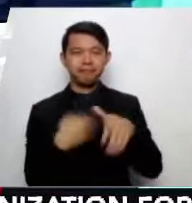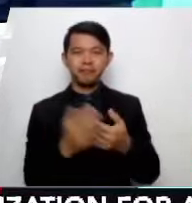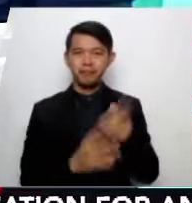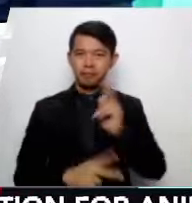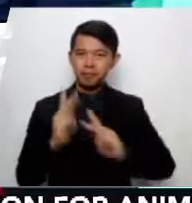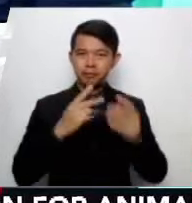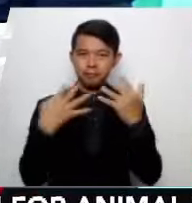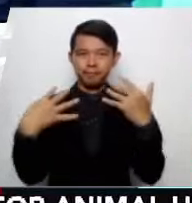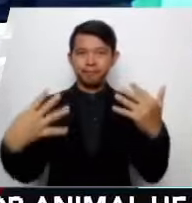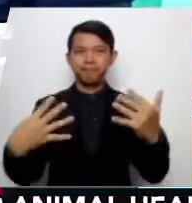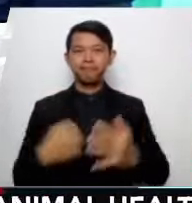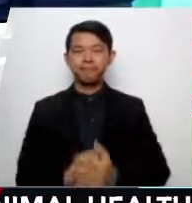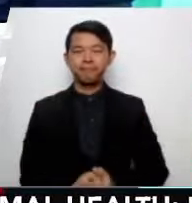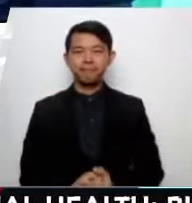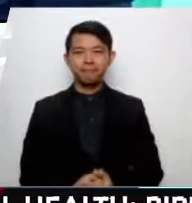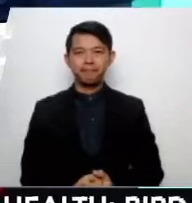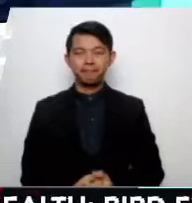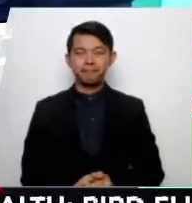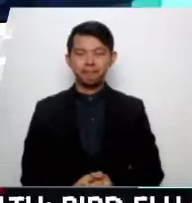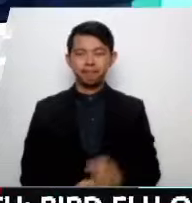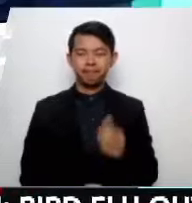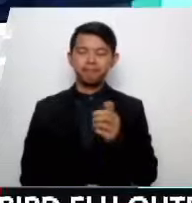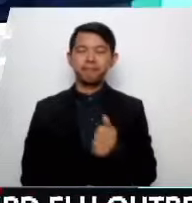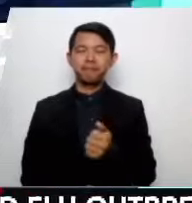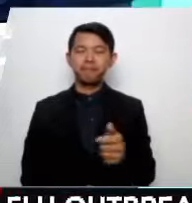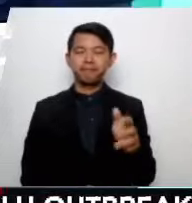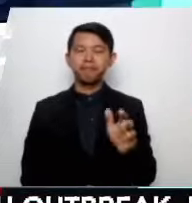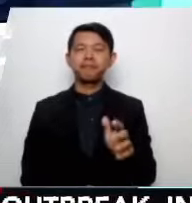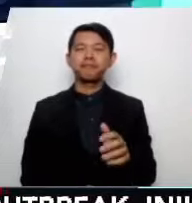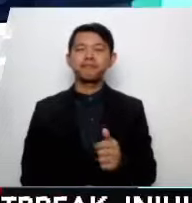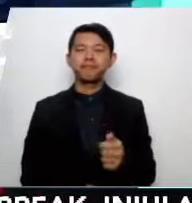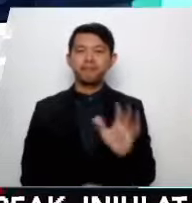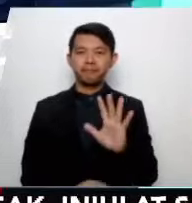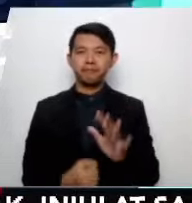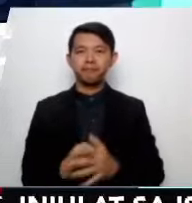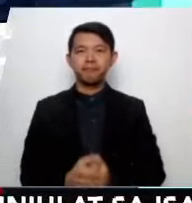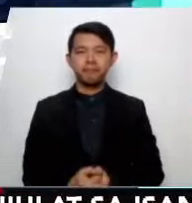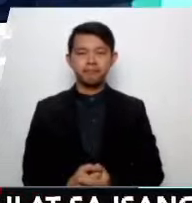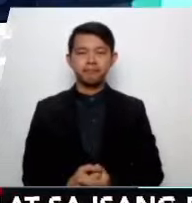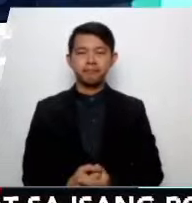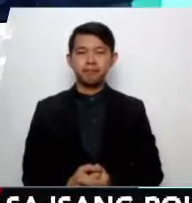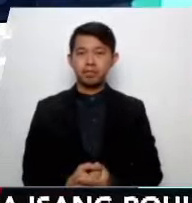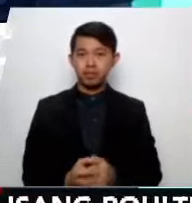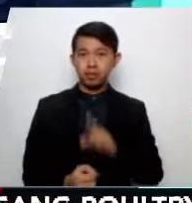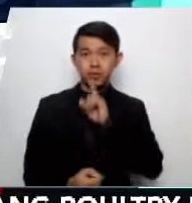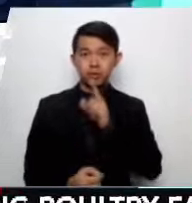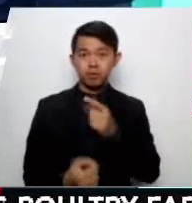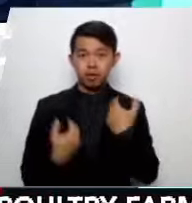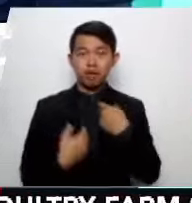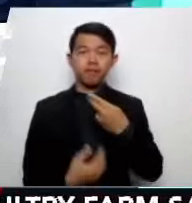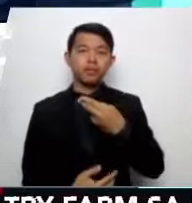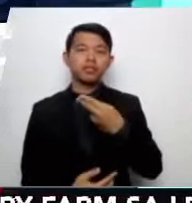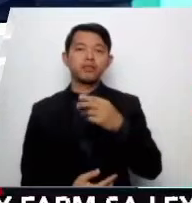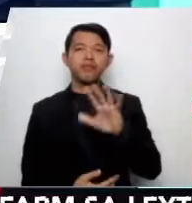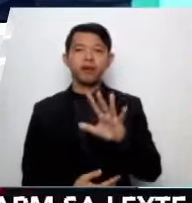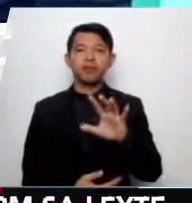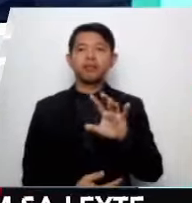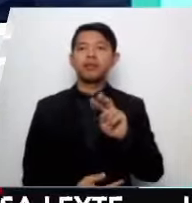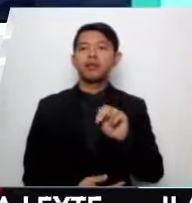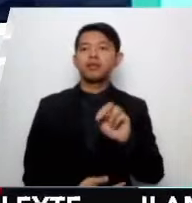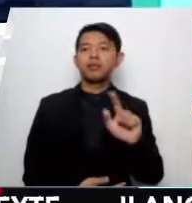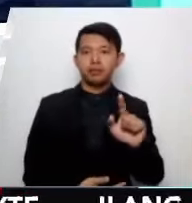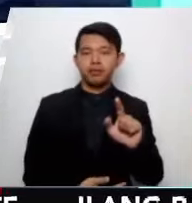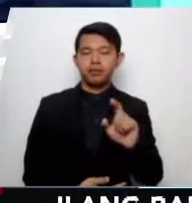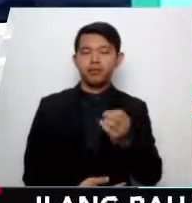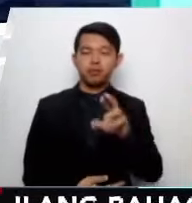asex sa monitoring po ng DA kumpirmado na ho ba na may h5 n1 avian o avian influenza o